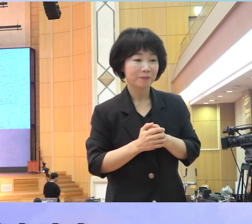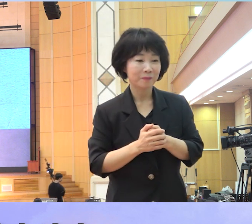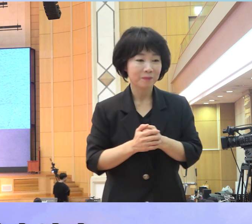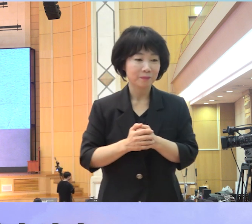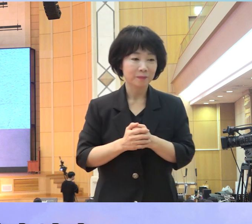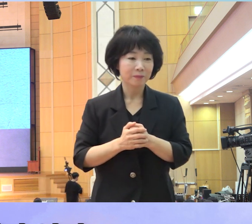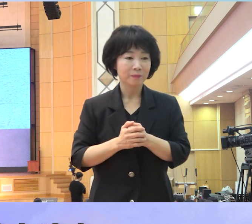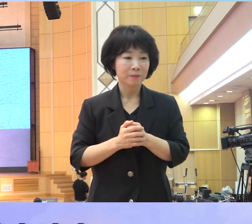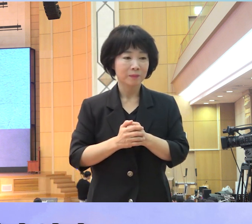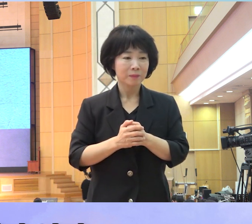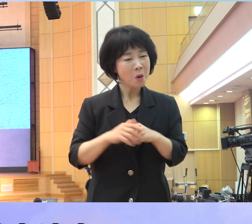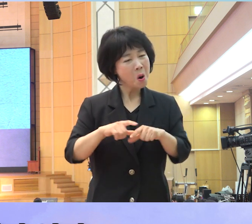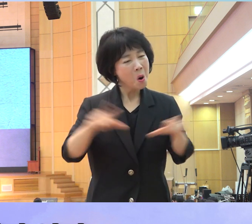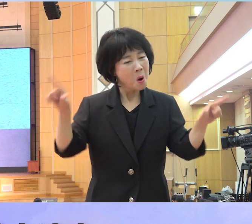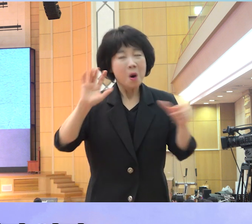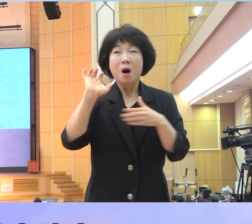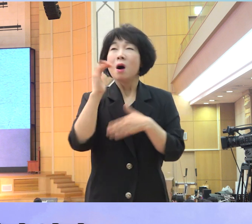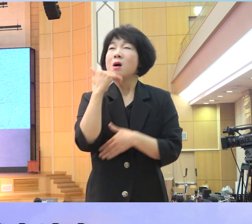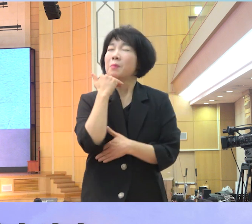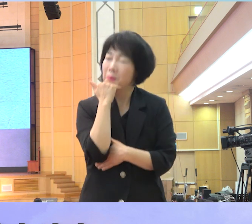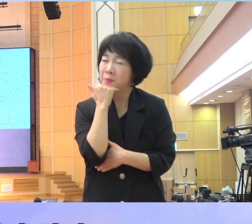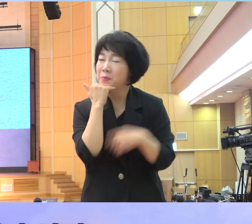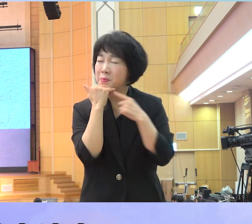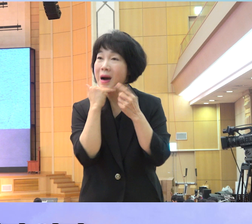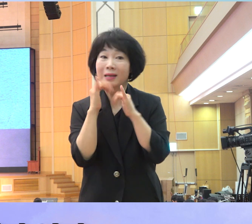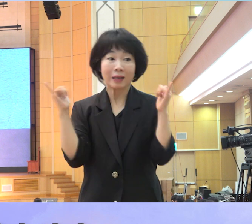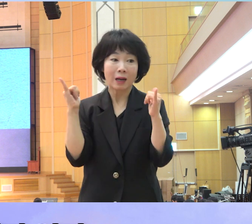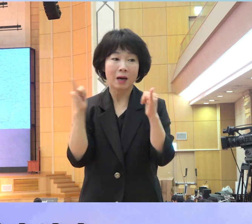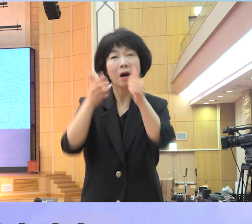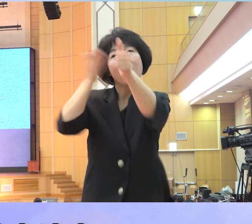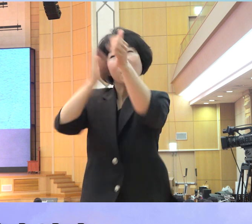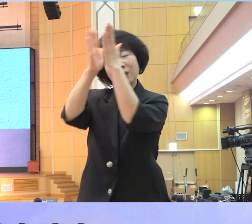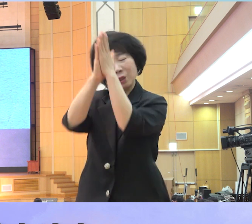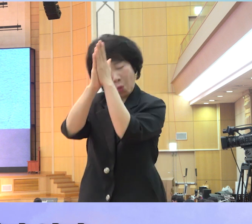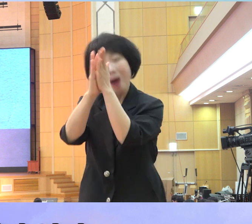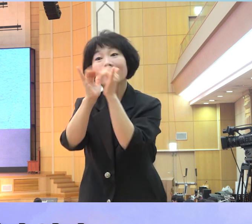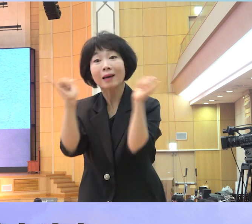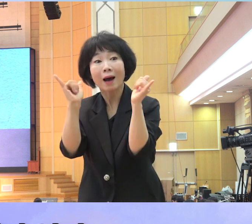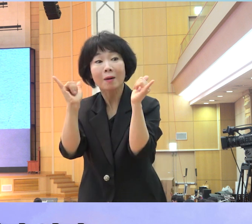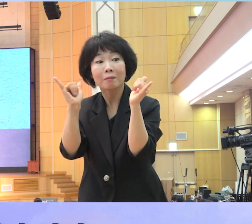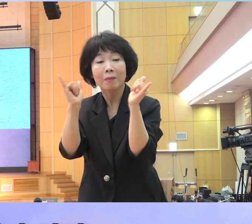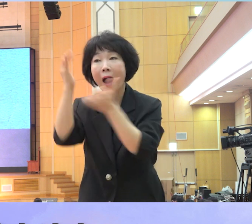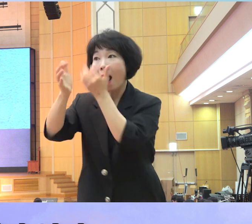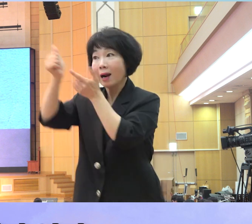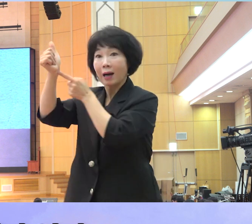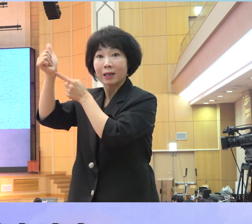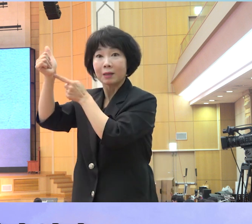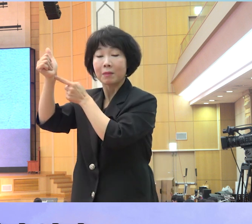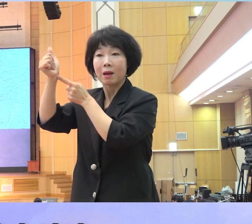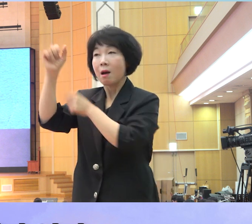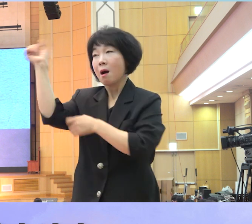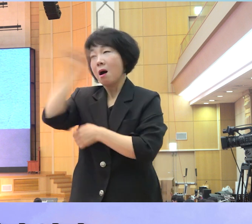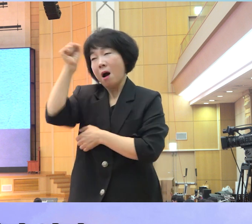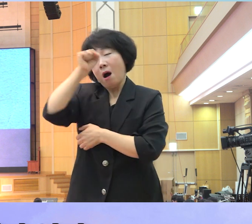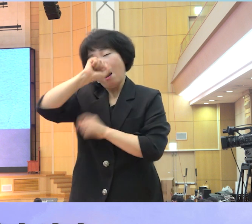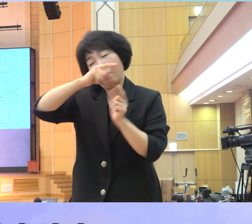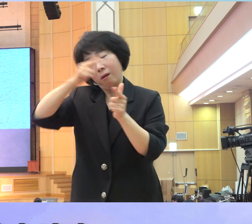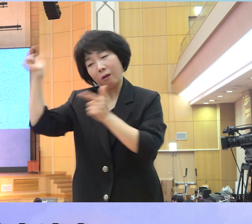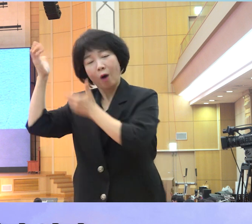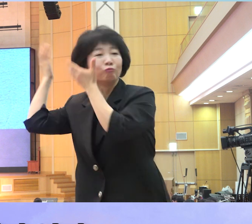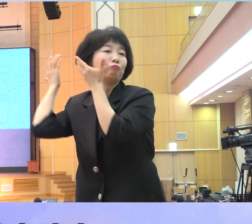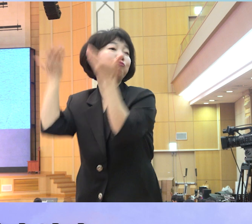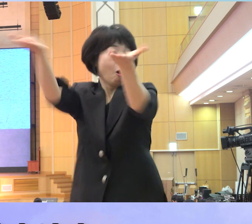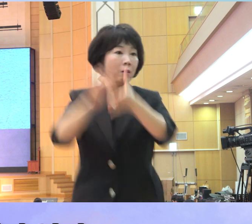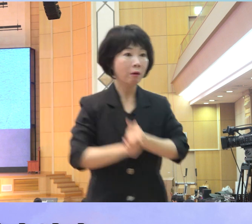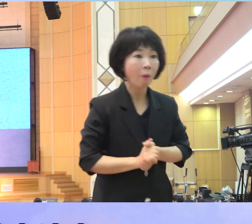시작! 무릇 기다리는 자에게나 구하는 영혼에게 여호와께서 선을